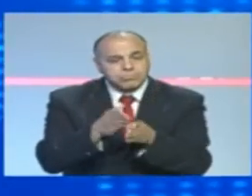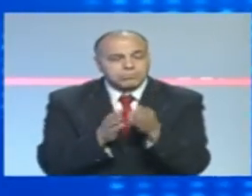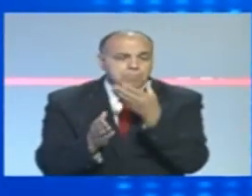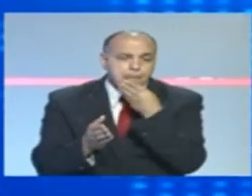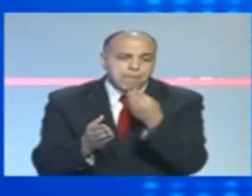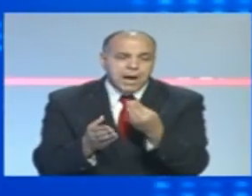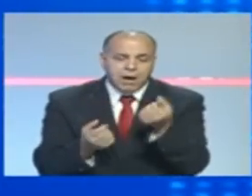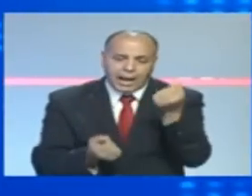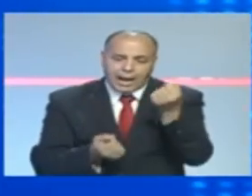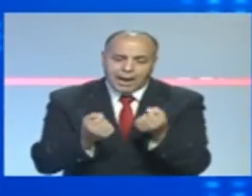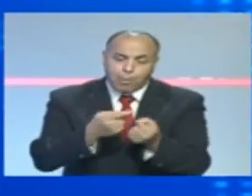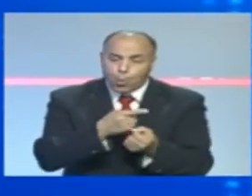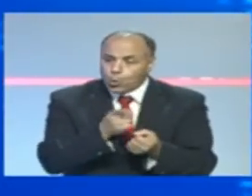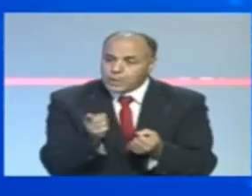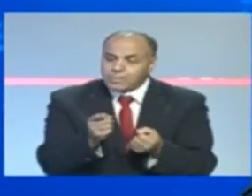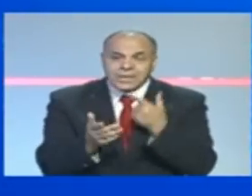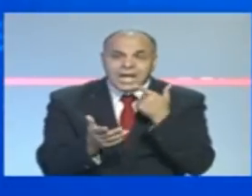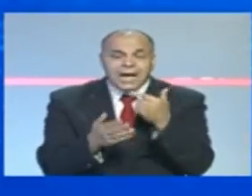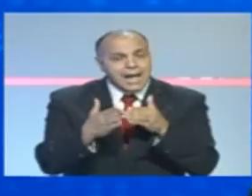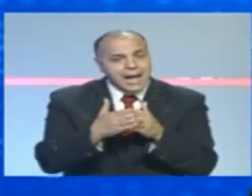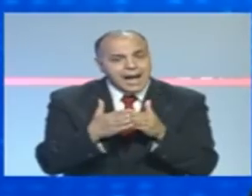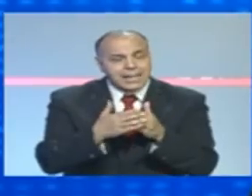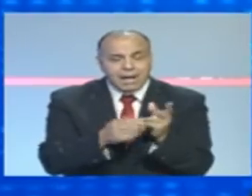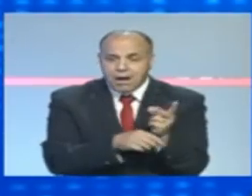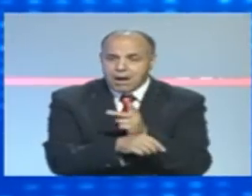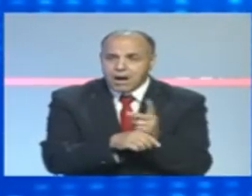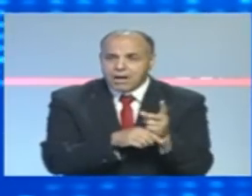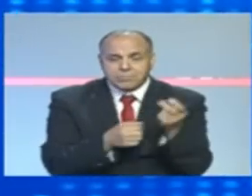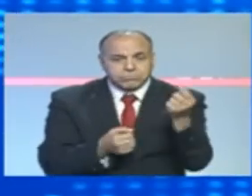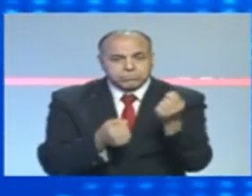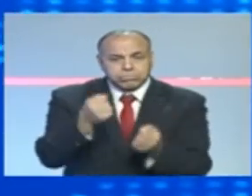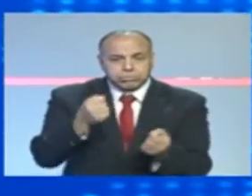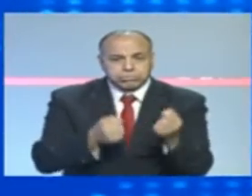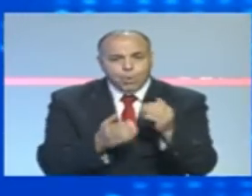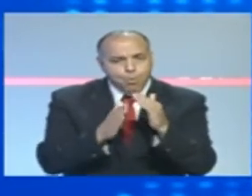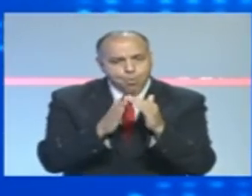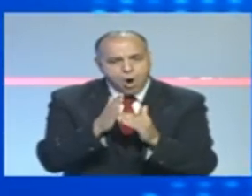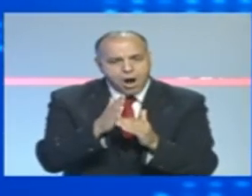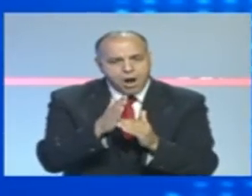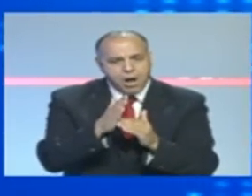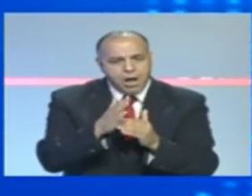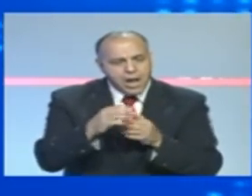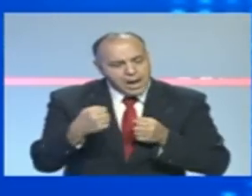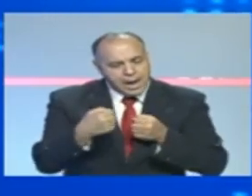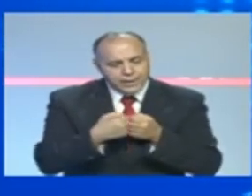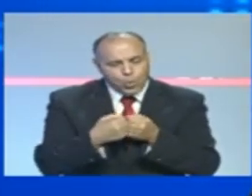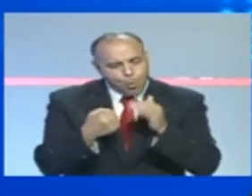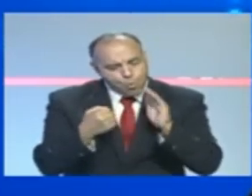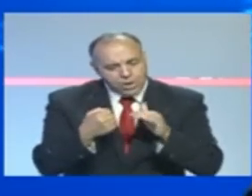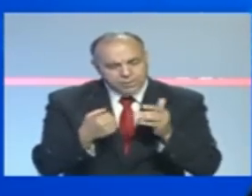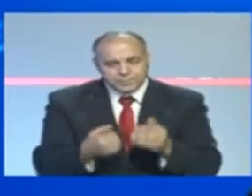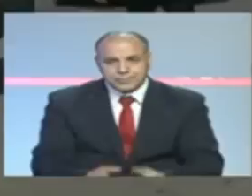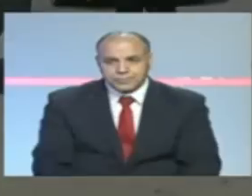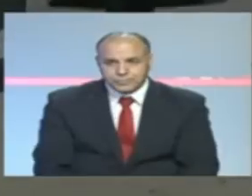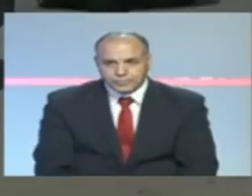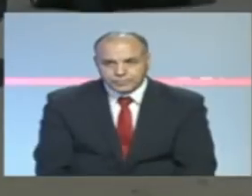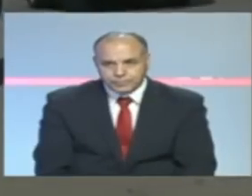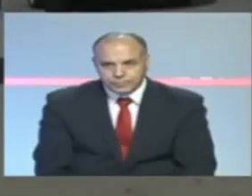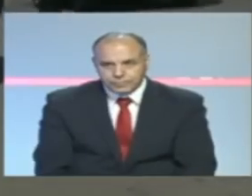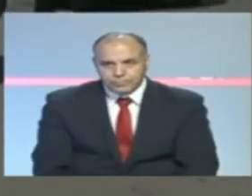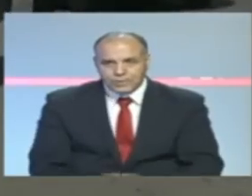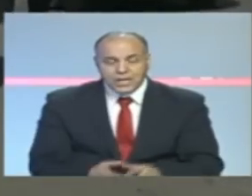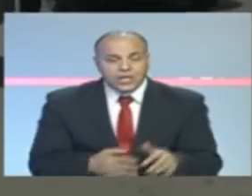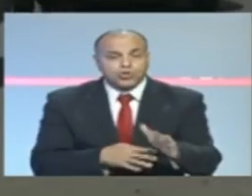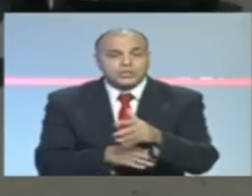لدى مستعملي الطريق للحد من مخاطر الجولان والتقليص من نسبه الحوادث في